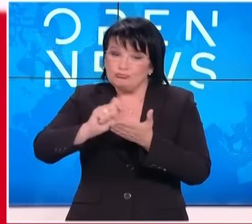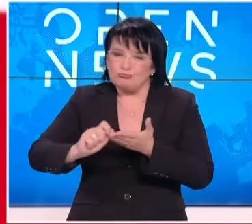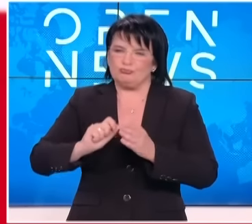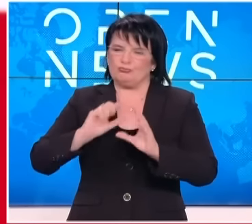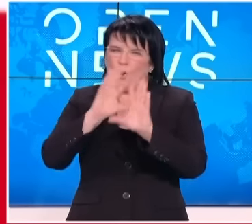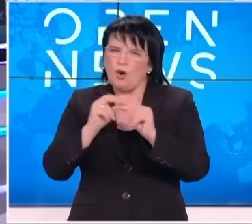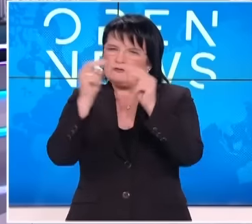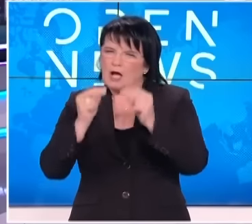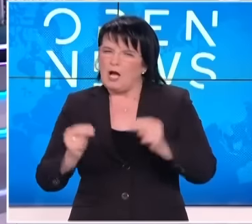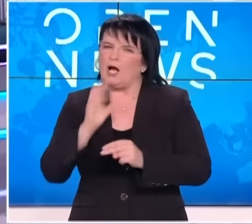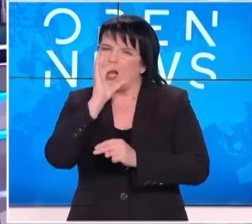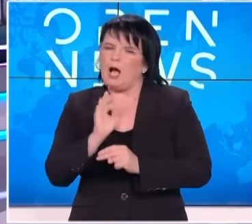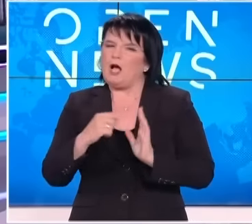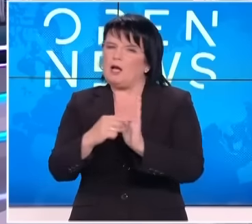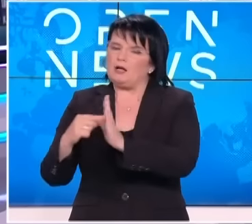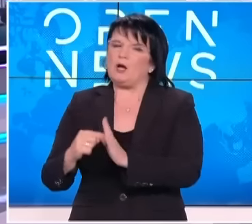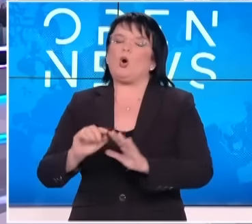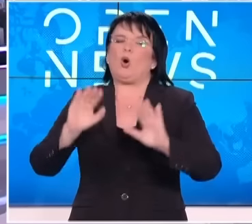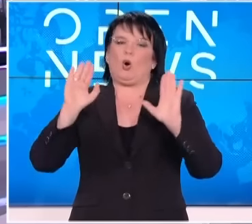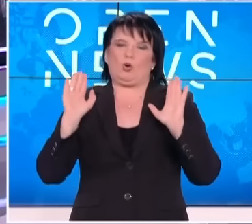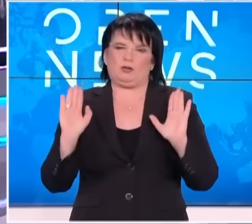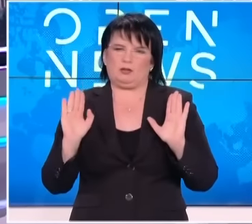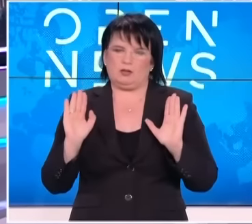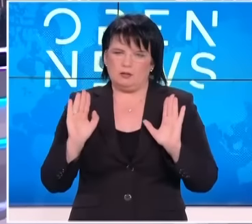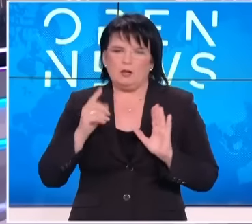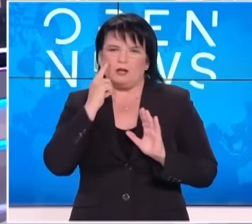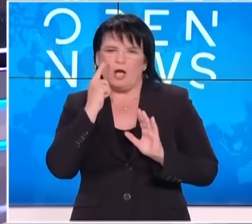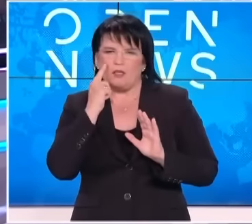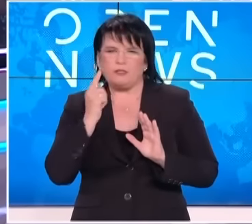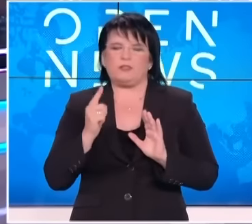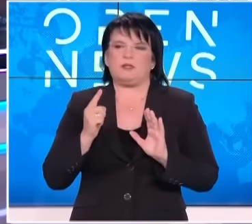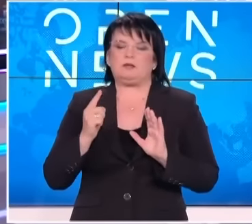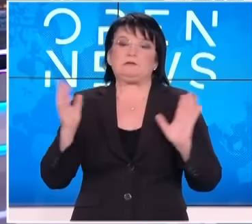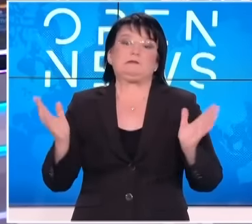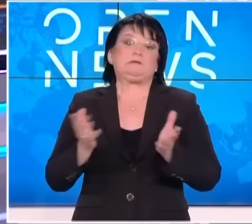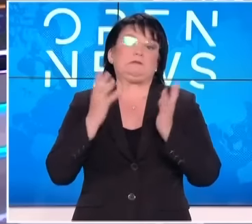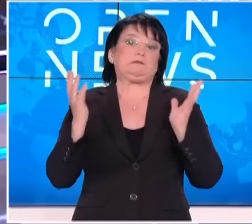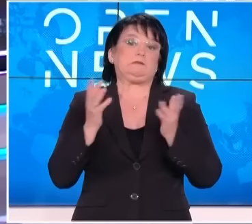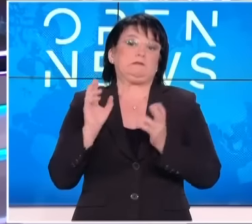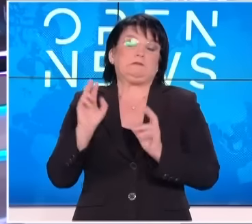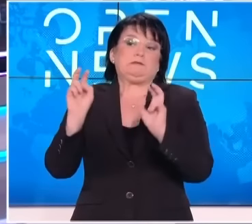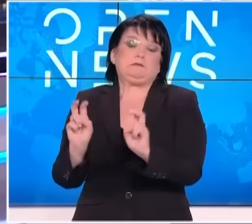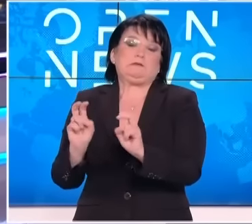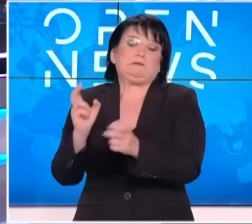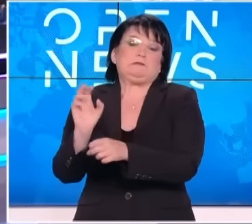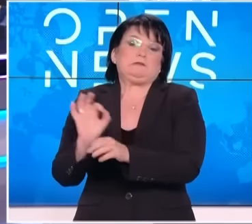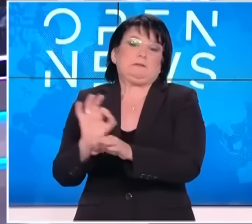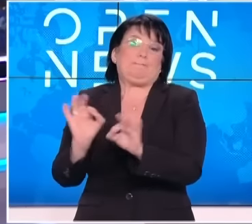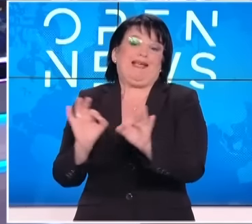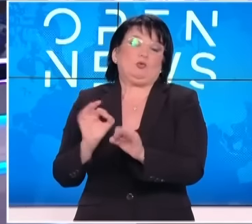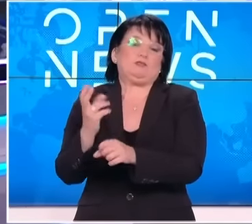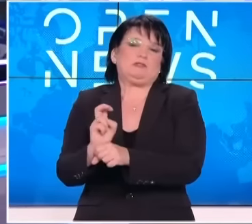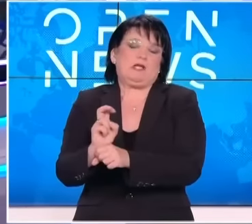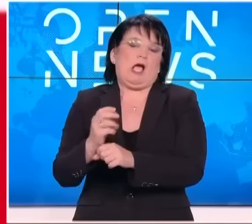στοιχεία με ντοκουμέντα οπότε να δεις και πόσο είναι αυτό το το έσχες τέλος πάντων εντός εισαγωγικών και το